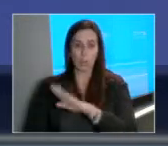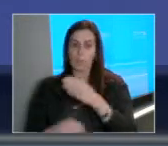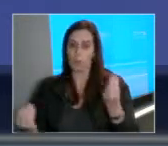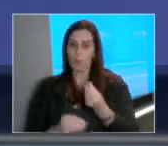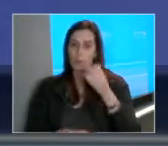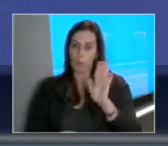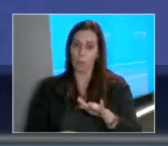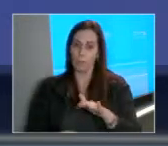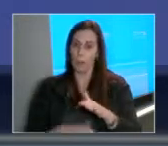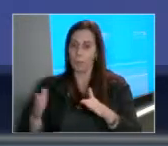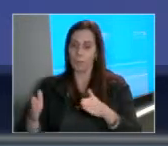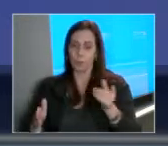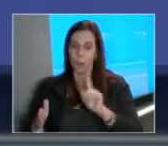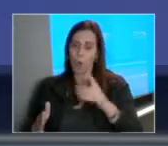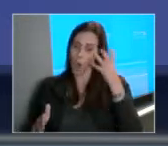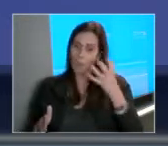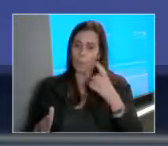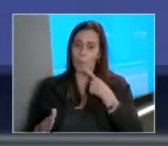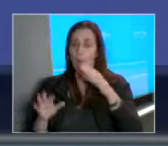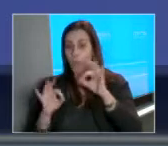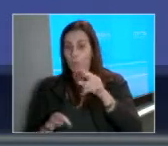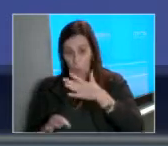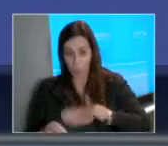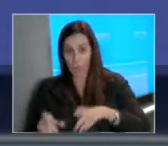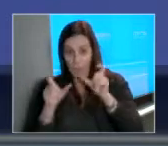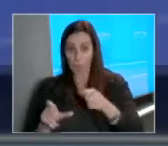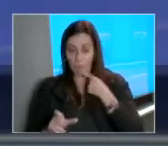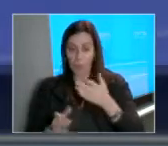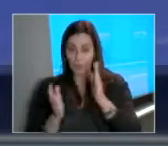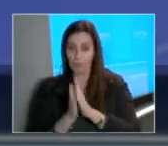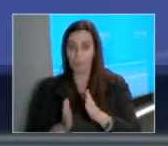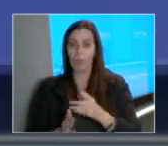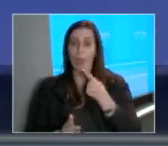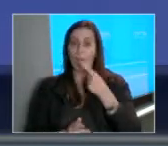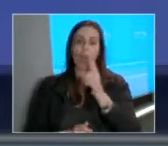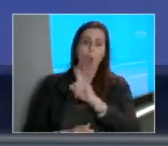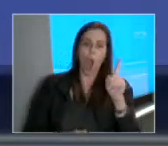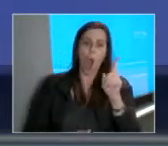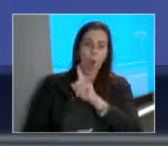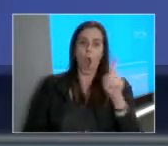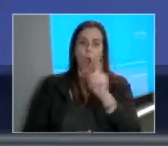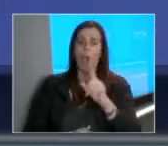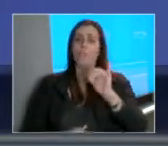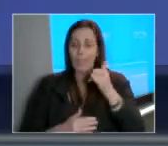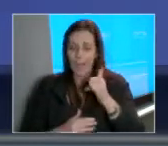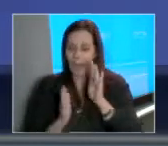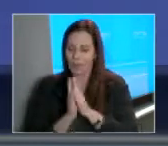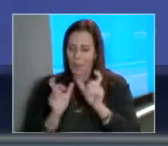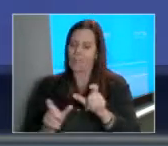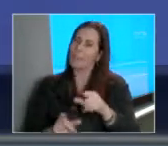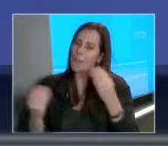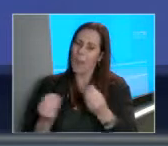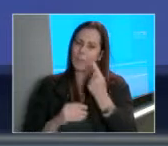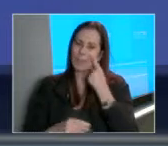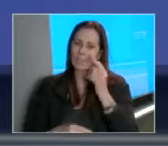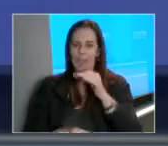משהו שגם בימין לא כל כך אהבו, אמרו, טוב, בסדר, אתה רוצה את החסינות, תגיד שתבקש זה. להגיד, לא, אני לא אבקש, ואז כן לבקש, זה משהו שהיה